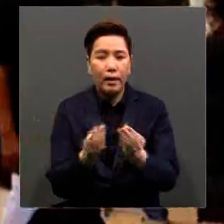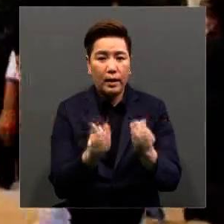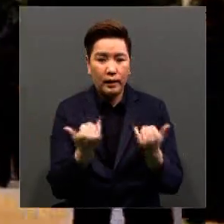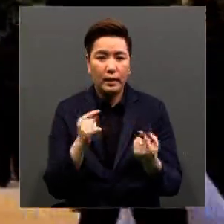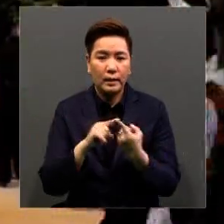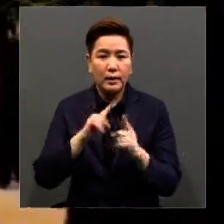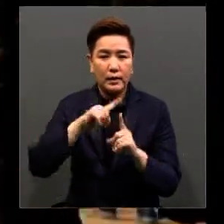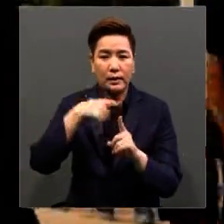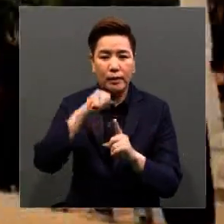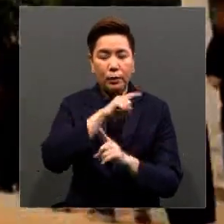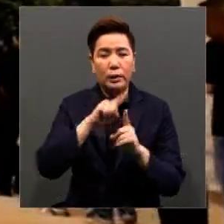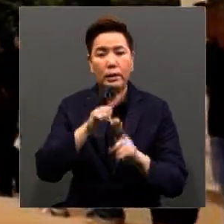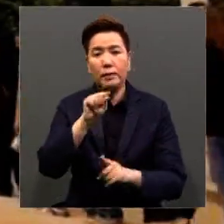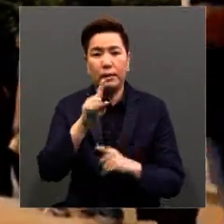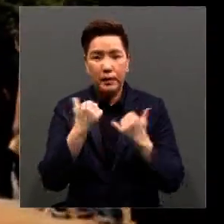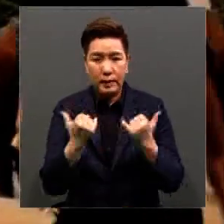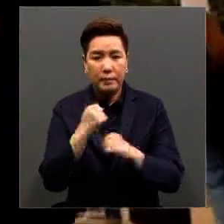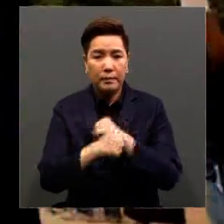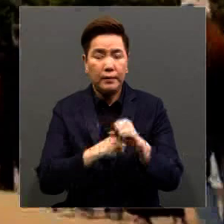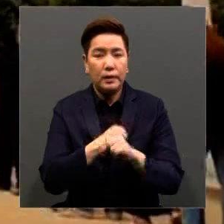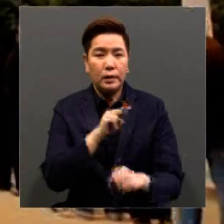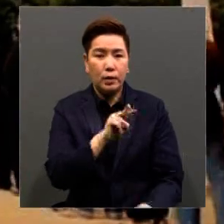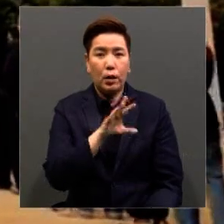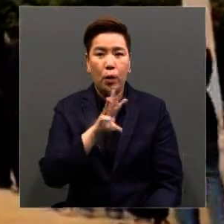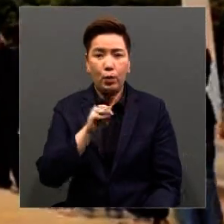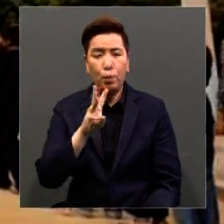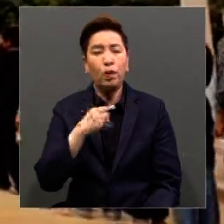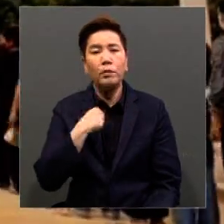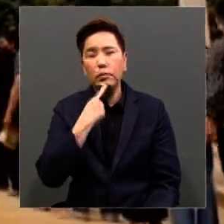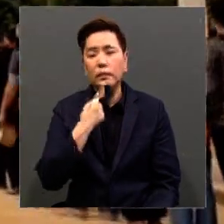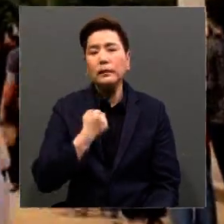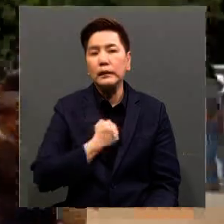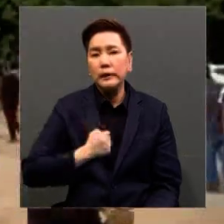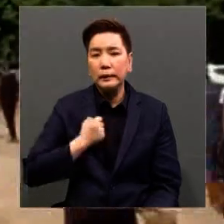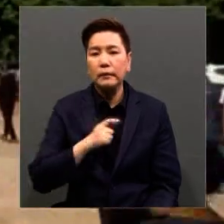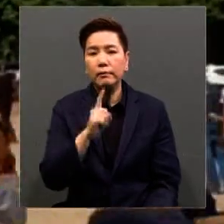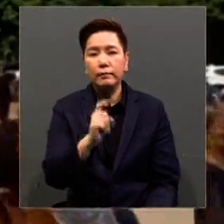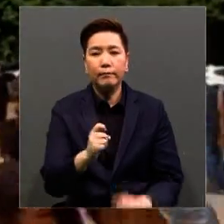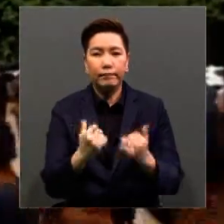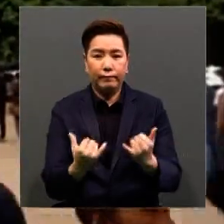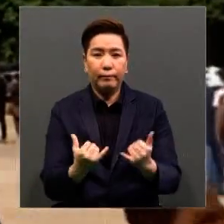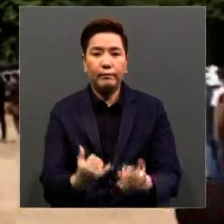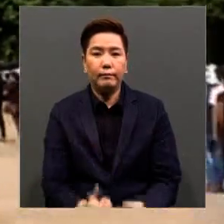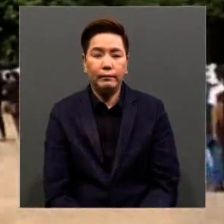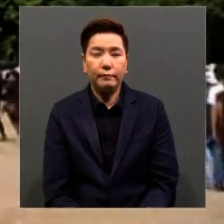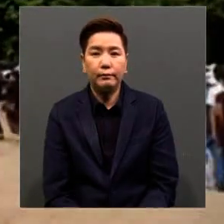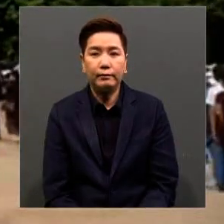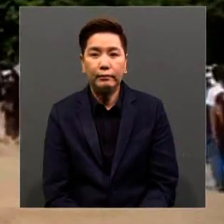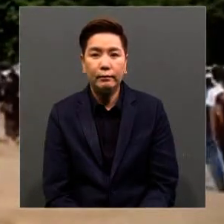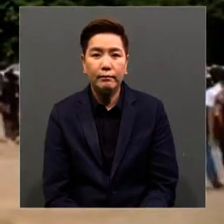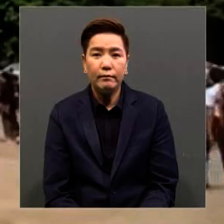เมื่อวันที่ 21ตุลาคม 2566พร้อมกับกล่าวอาลัยต่อนายพงสทรเป็นครั้งสุดท้าย